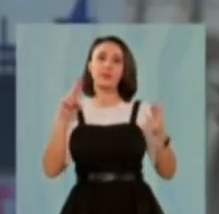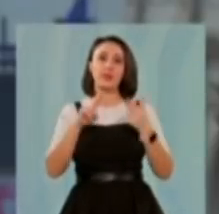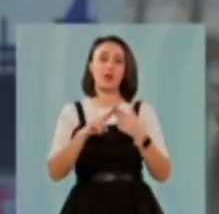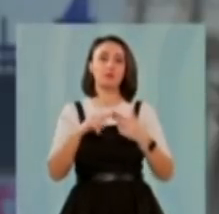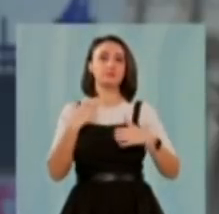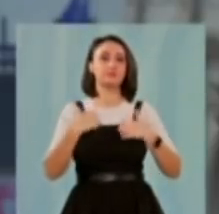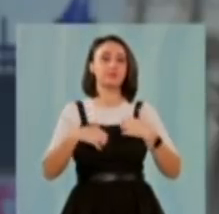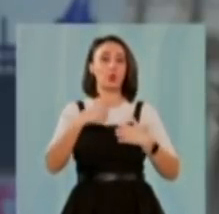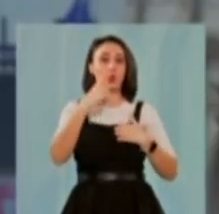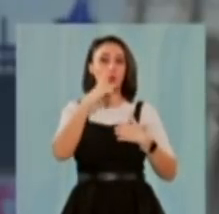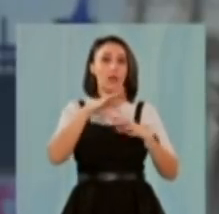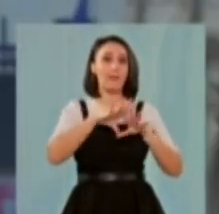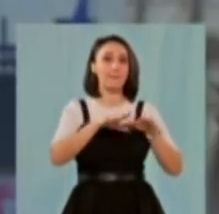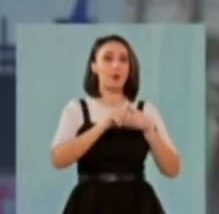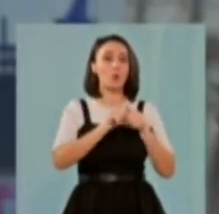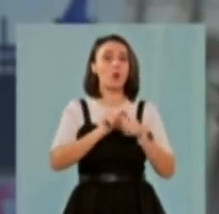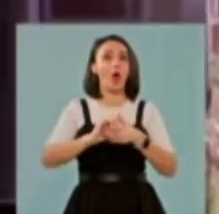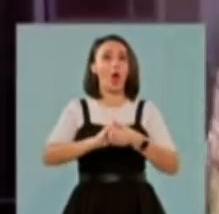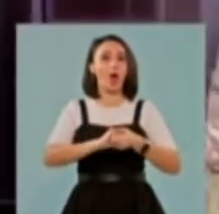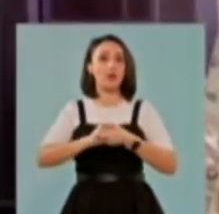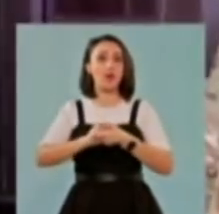agresiunea rusă alături de aliați.